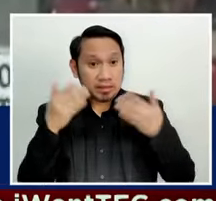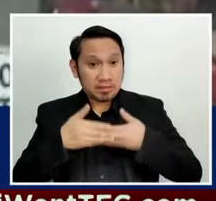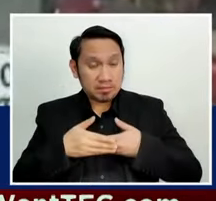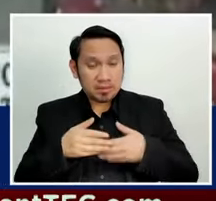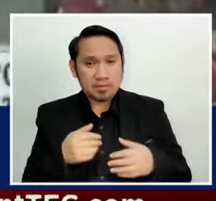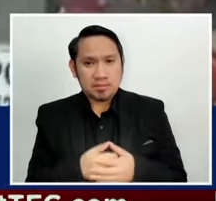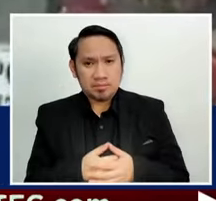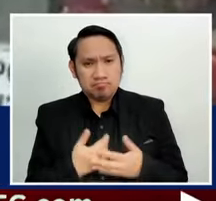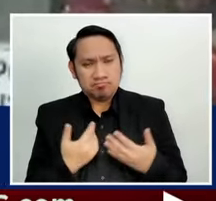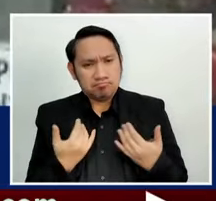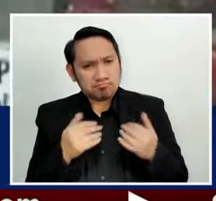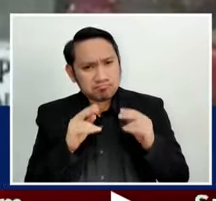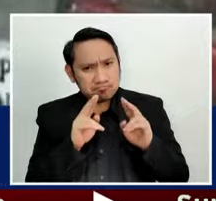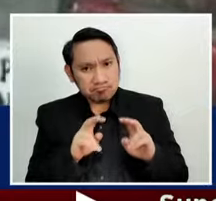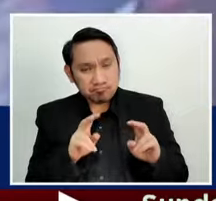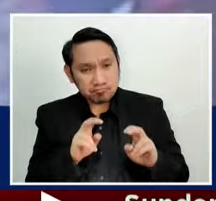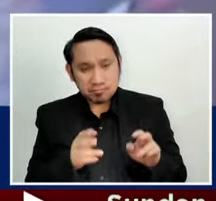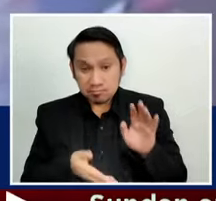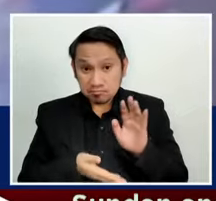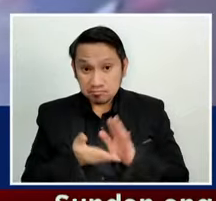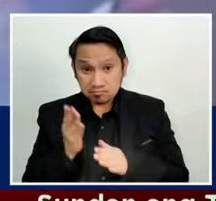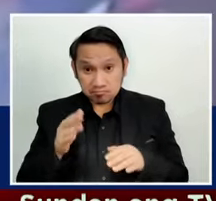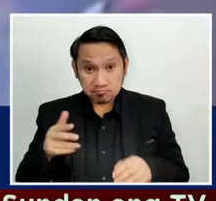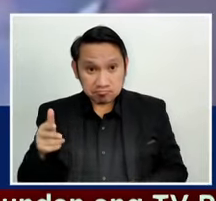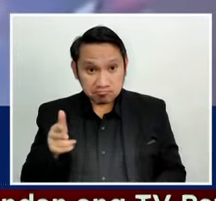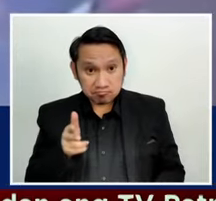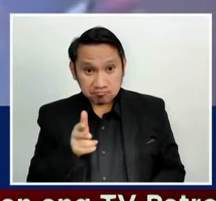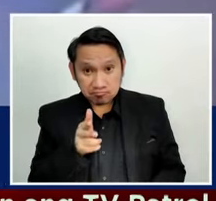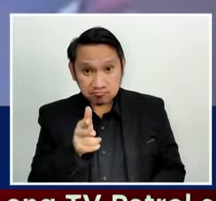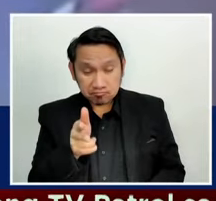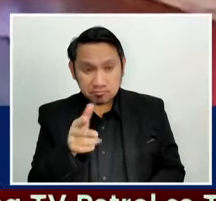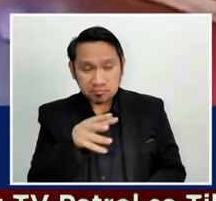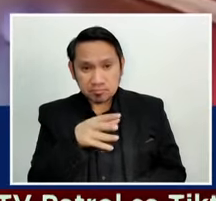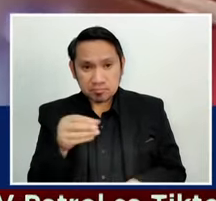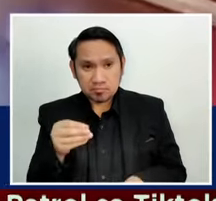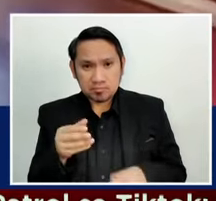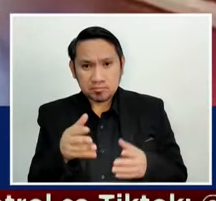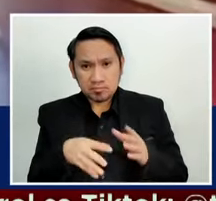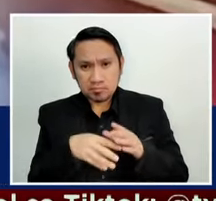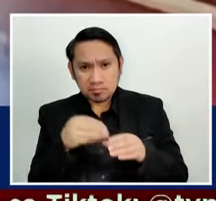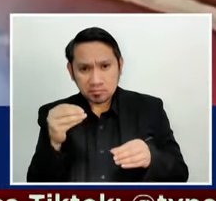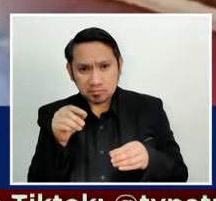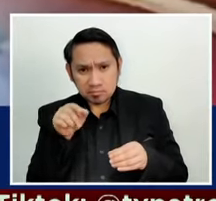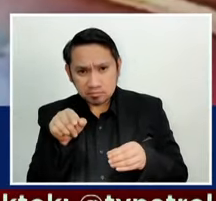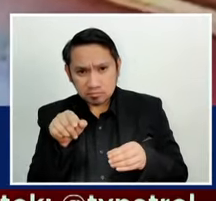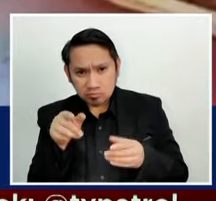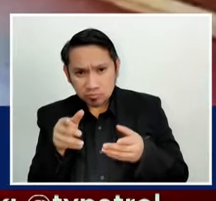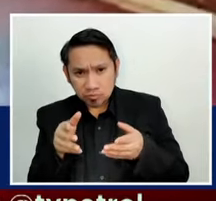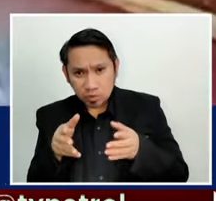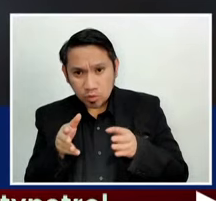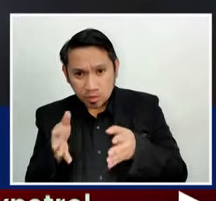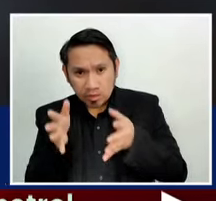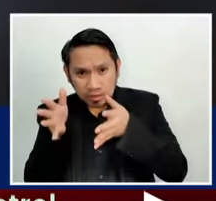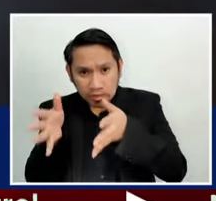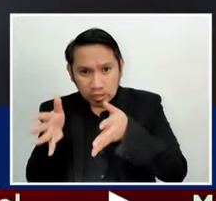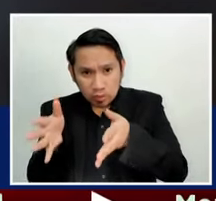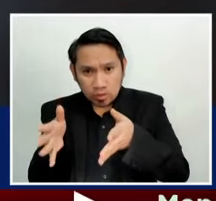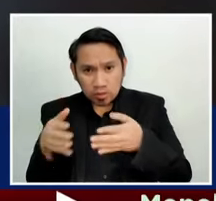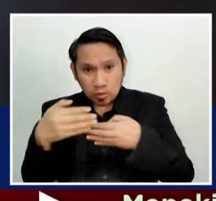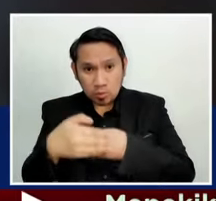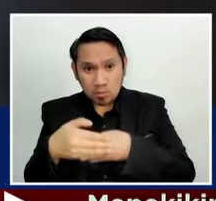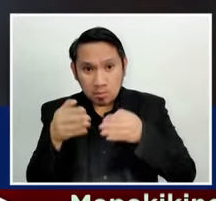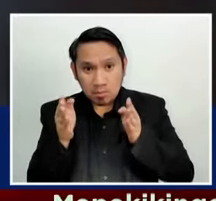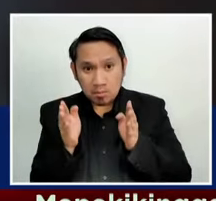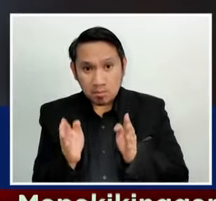Police District, dumaan sa isang eskinitang rider at lumabas sa Kapulong Highway kung saan iniwan umano niya ang kahon. Ayon sa chairman ng